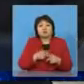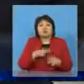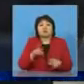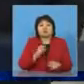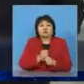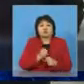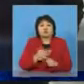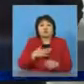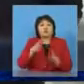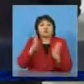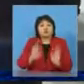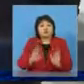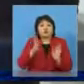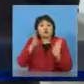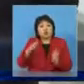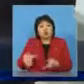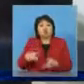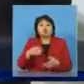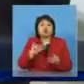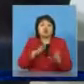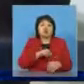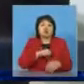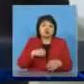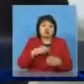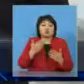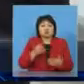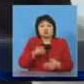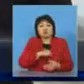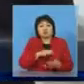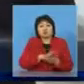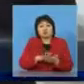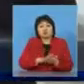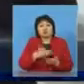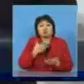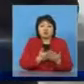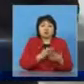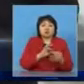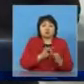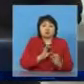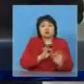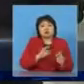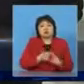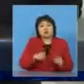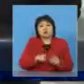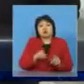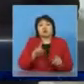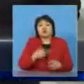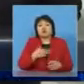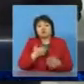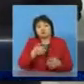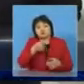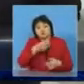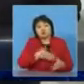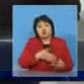оны біз көшені тазартып береміз, болды ғой, қалғаны тұрғындар тазартсын. Барлығы бірдей. Оларда да неге былай кіре